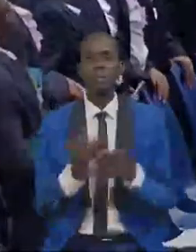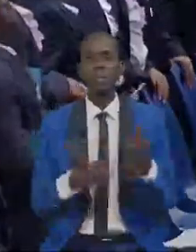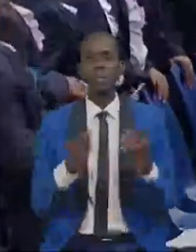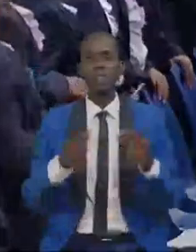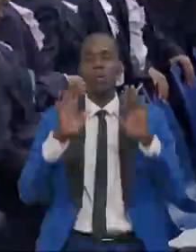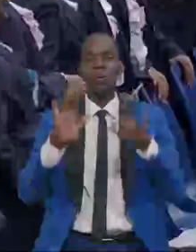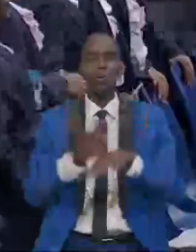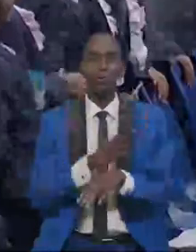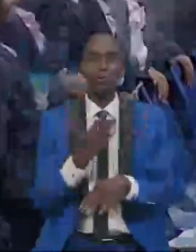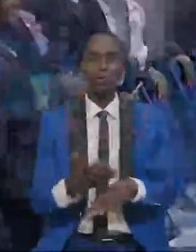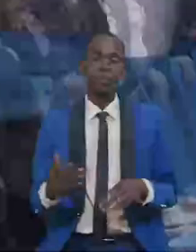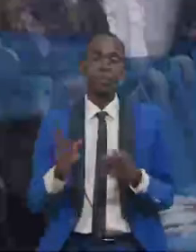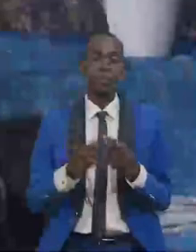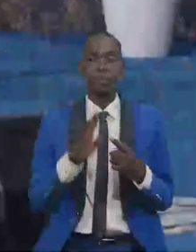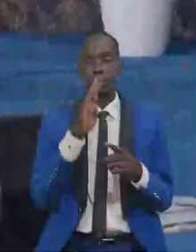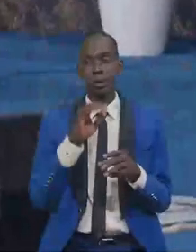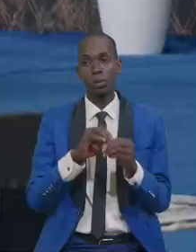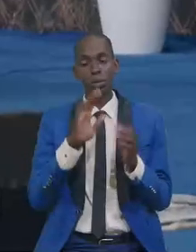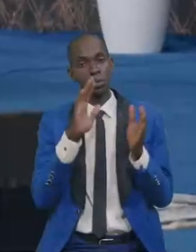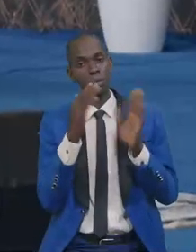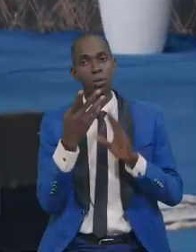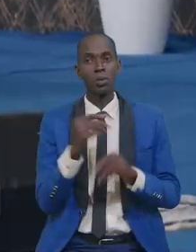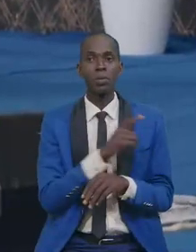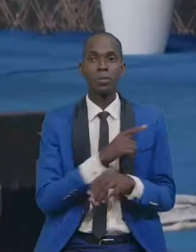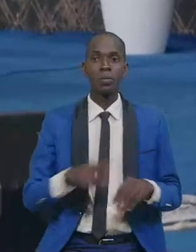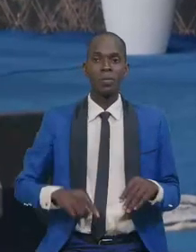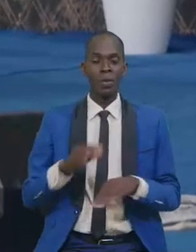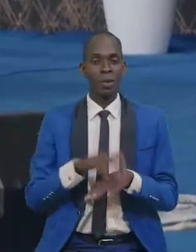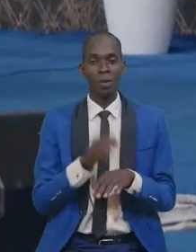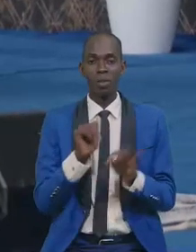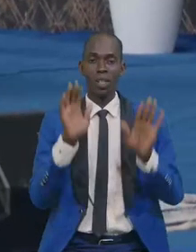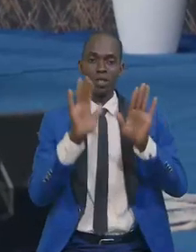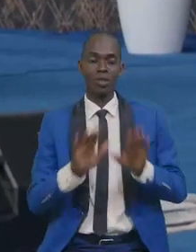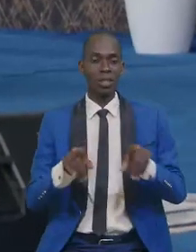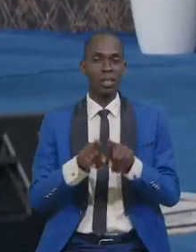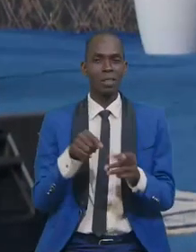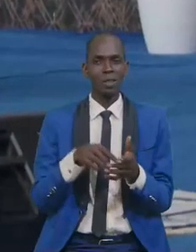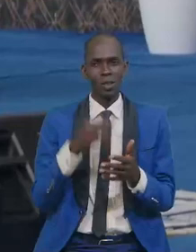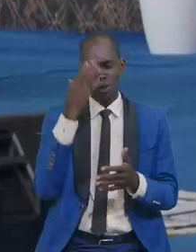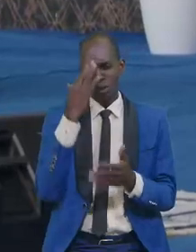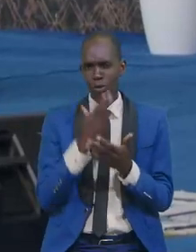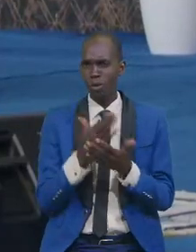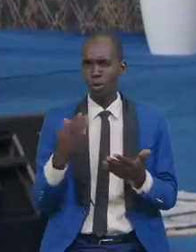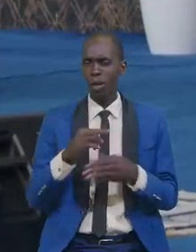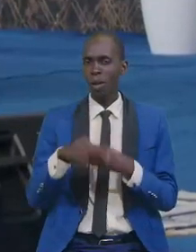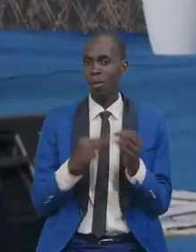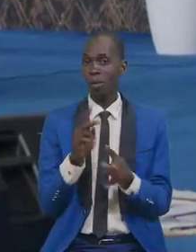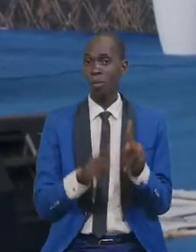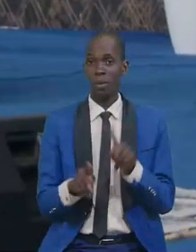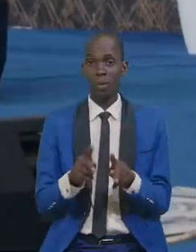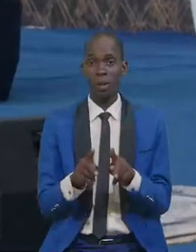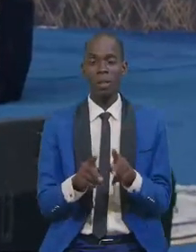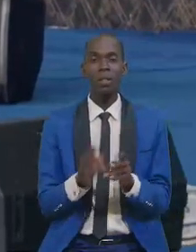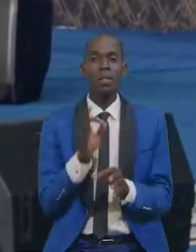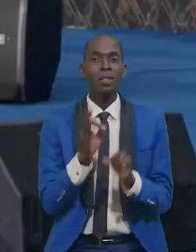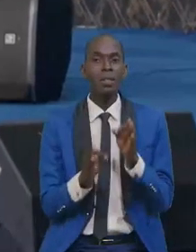Quelle chose merveilleuse d'être dans la présence du Seigneur à un dimanche pareil. Quelque chose par rapport